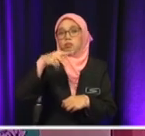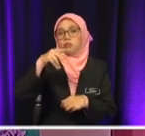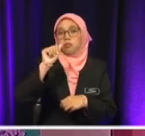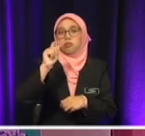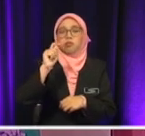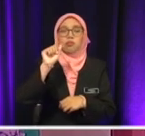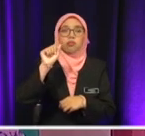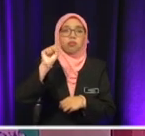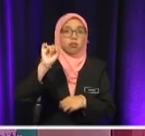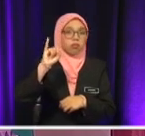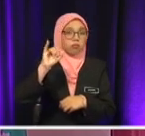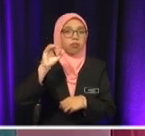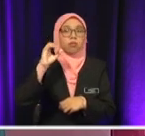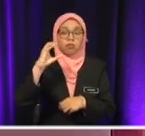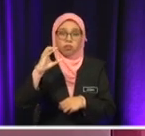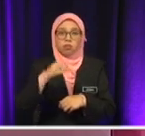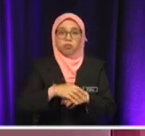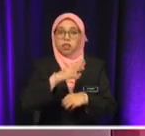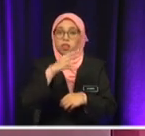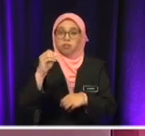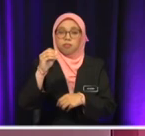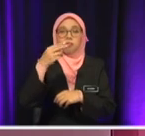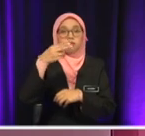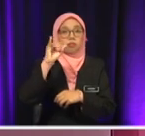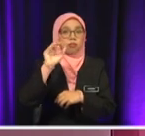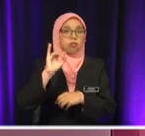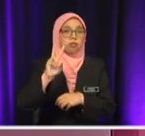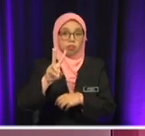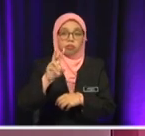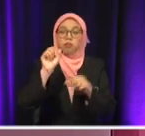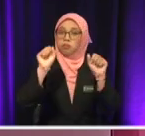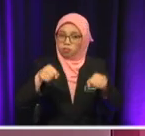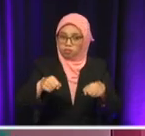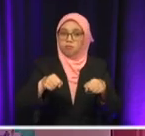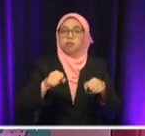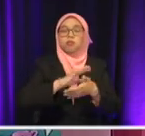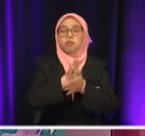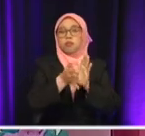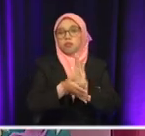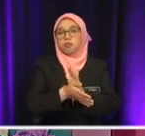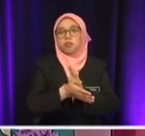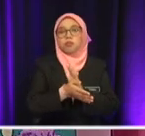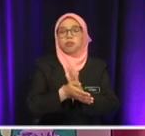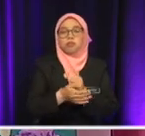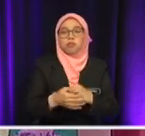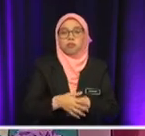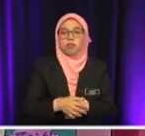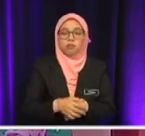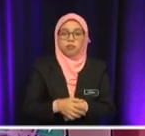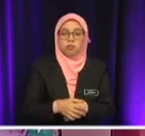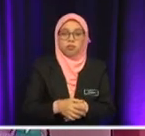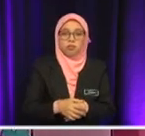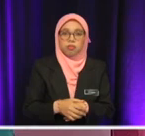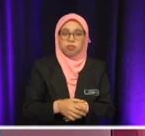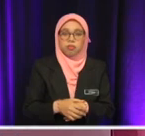HIV ataupun AIDS boleh disebarkan melalui cara persekitaran. Okey. Baik, kita teruskan